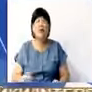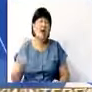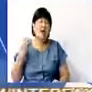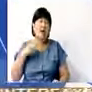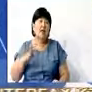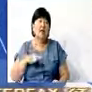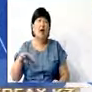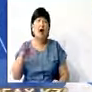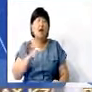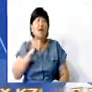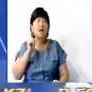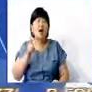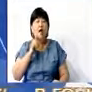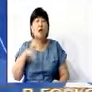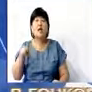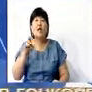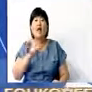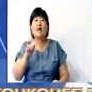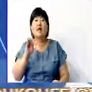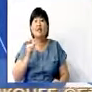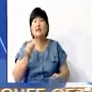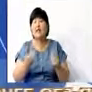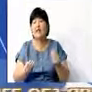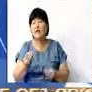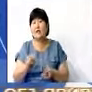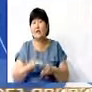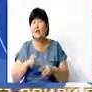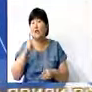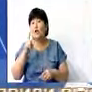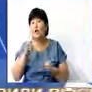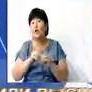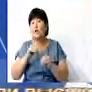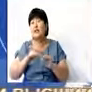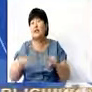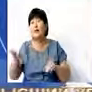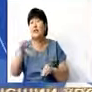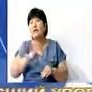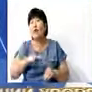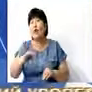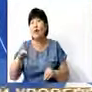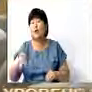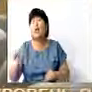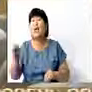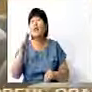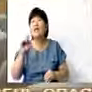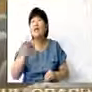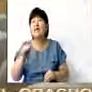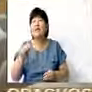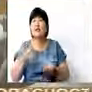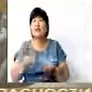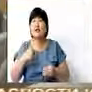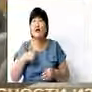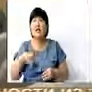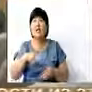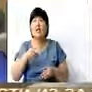Кызылорде прошли областные молодежные дельфийские игры. В них приняли участие 110 ребят со всего региона. Дельфийские игры проводятся в